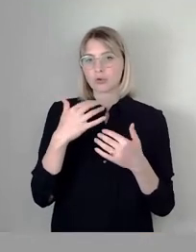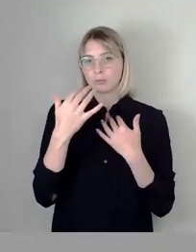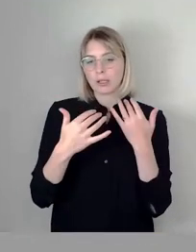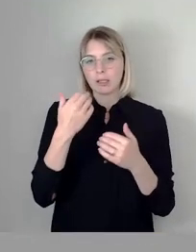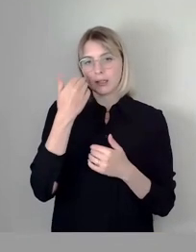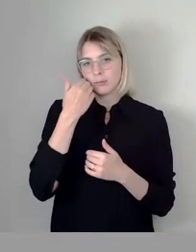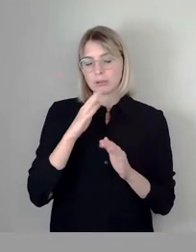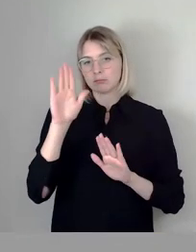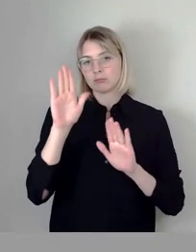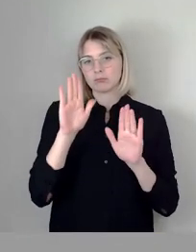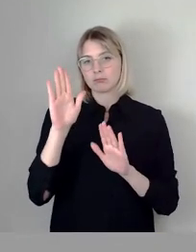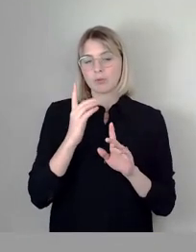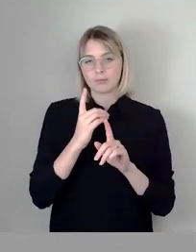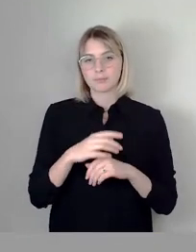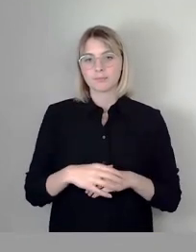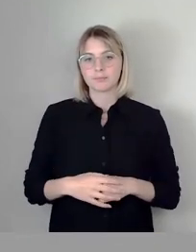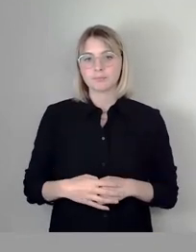Stimmzeichen.